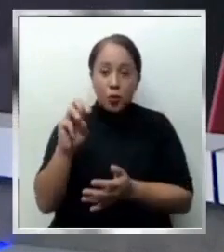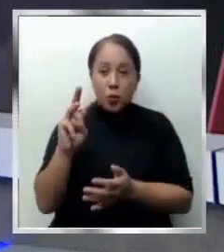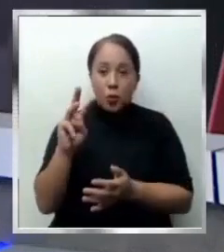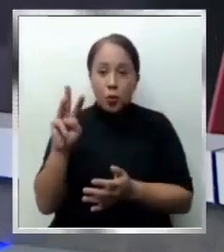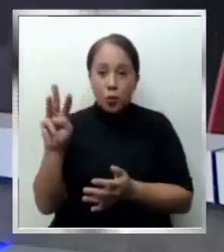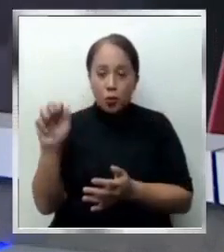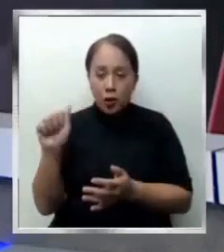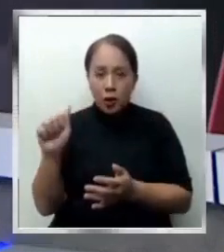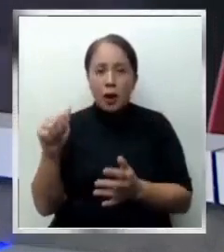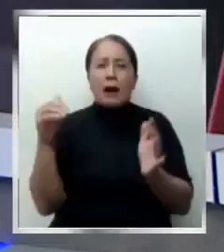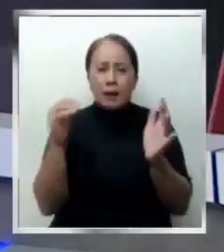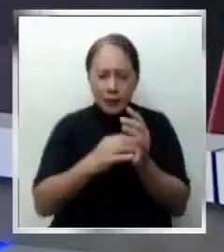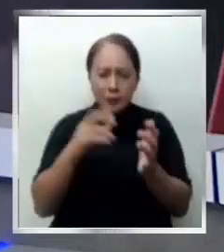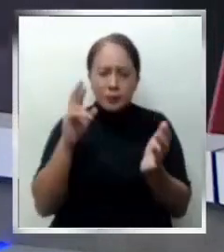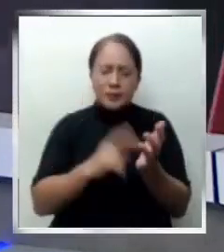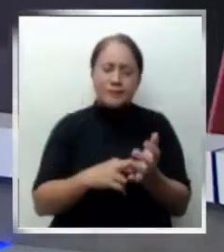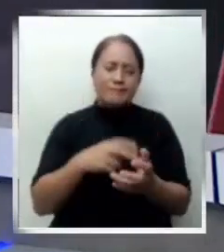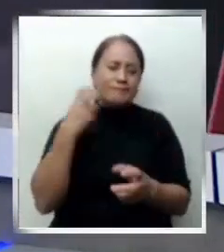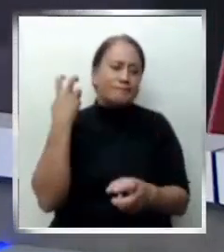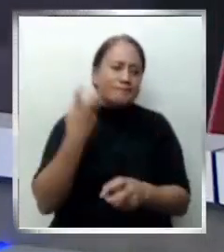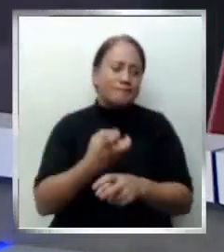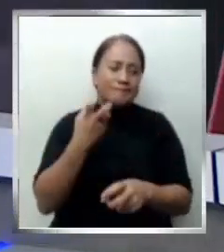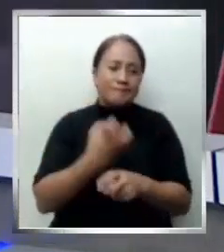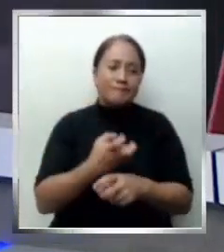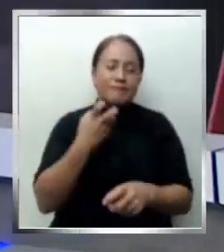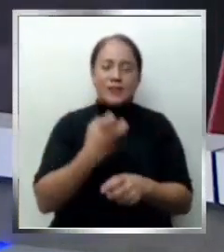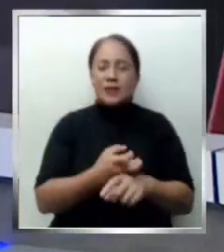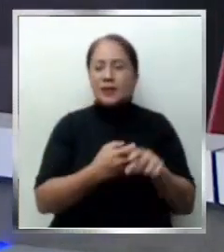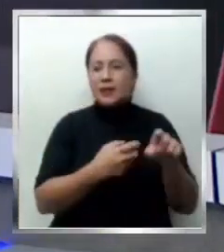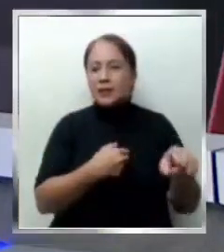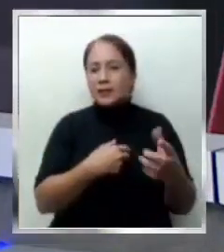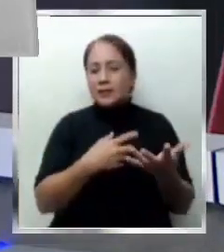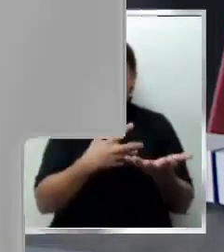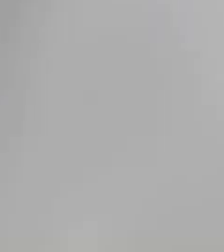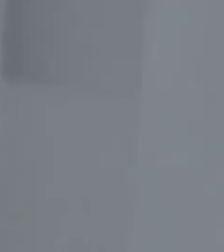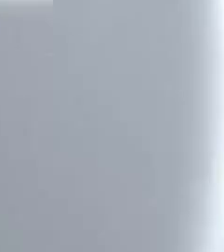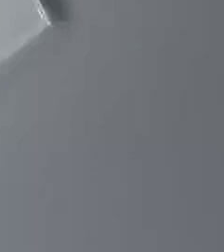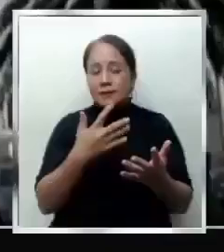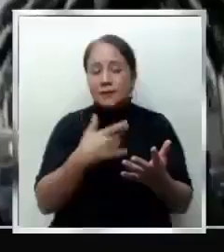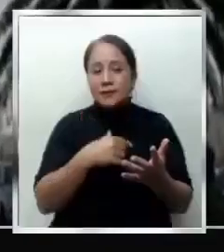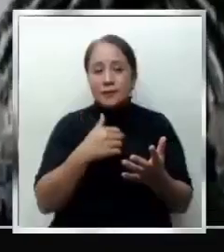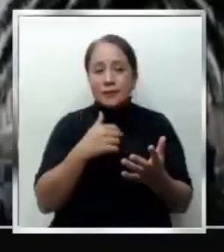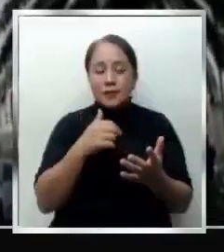daw ayon sa byuda ng isa sa kanila. At nakatutok si Sandra Aguinaldo.